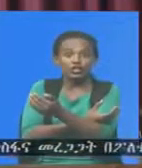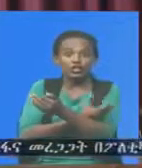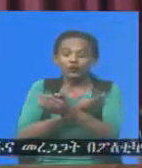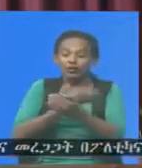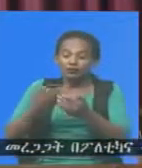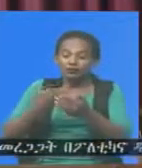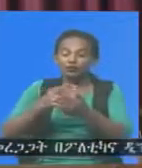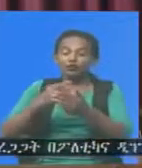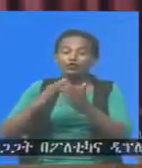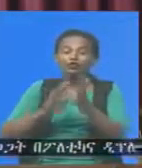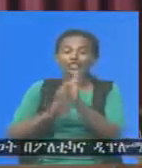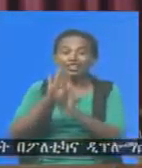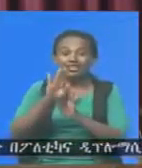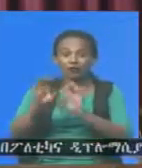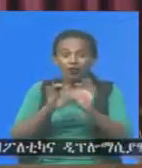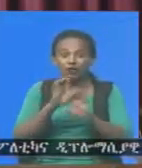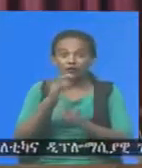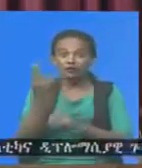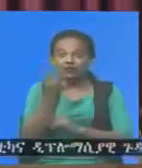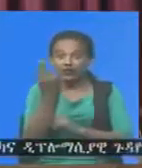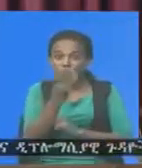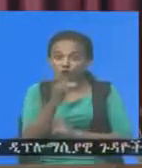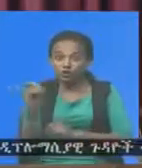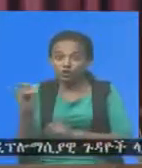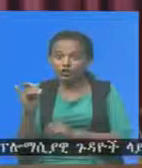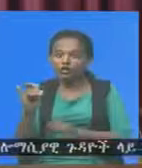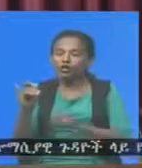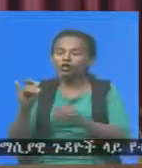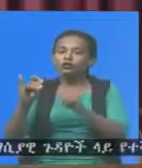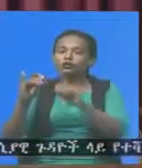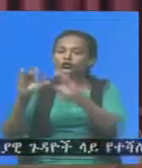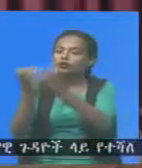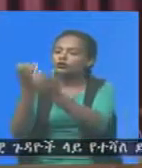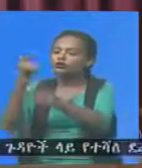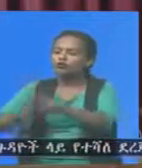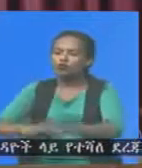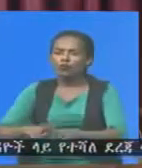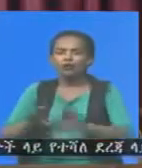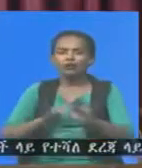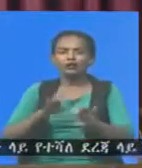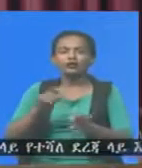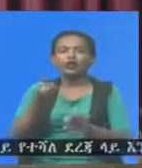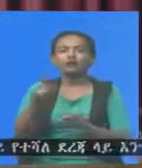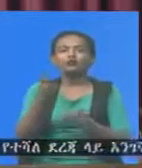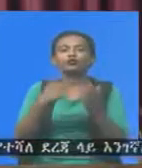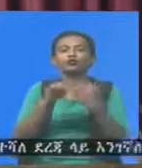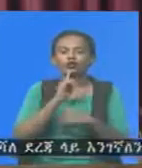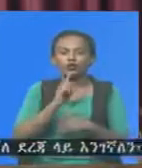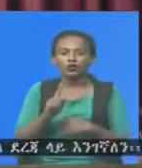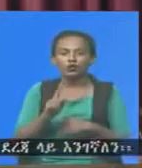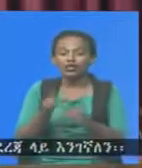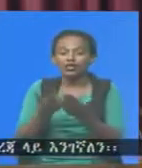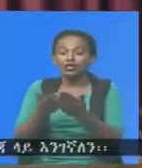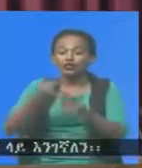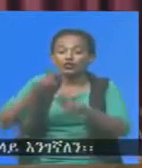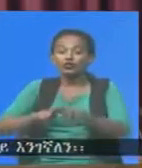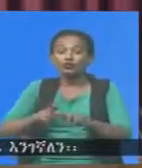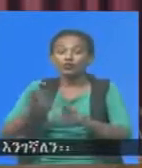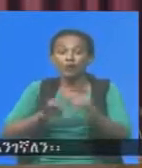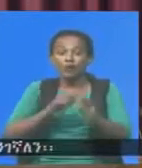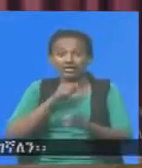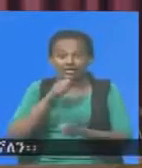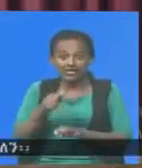ማድረግ እና መጠቀም እንጂ ስቶር ማድረግ የዓለም ችግር ነው። ስቶር ስለማይደረግ ያመረተውን